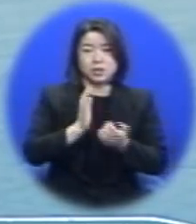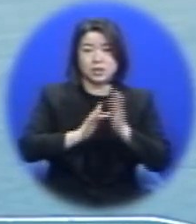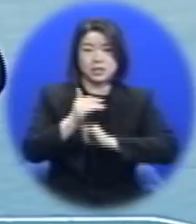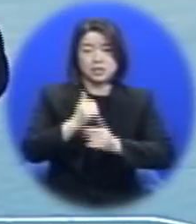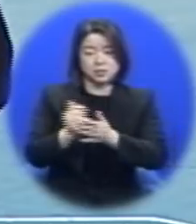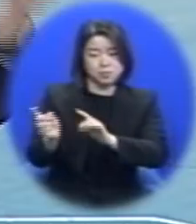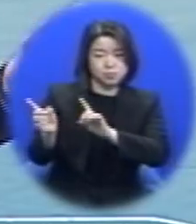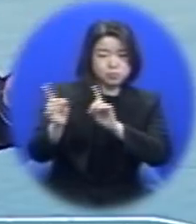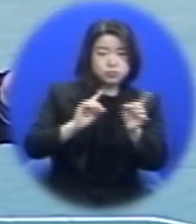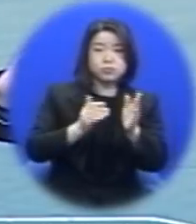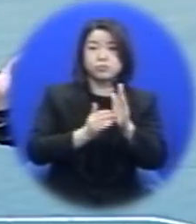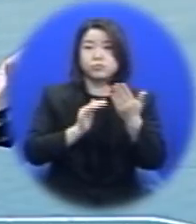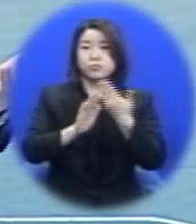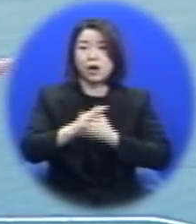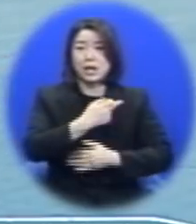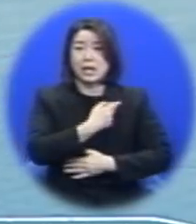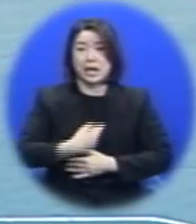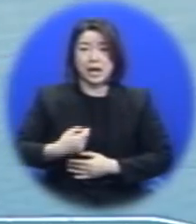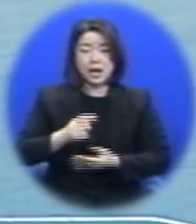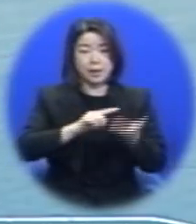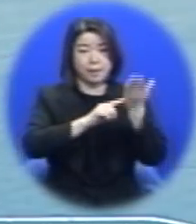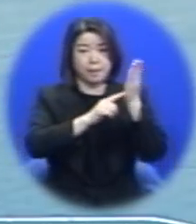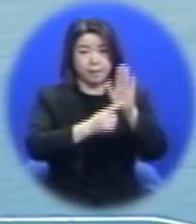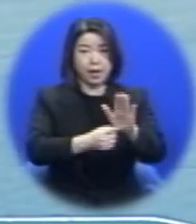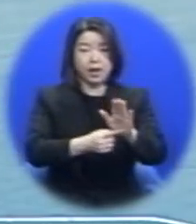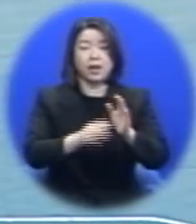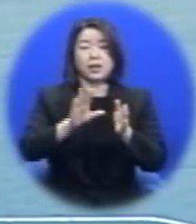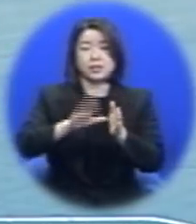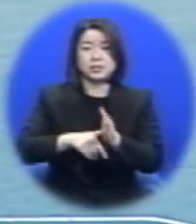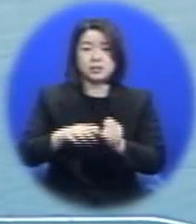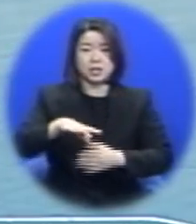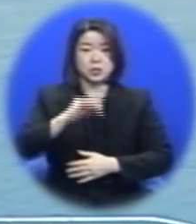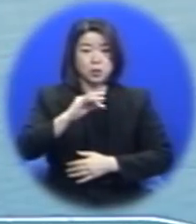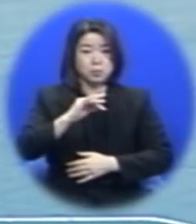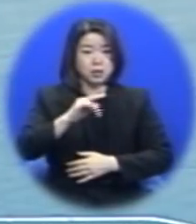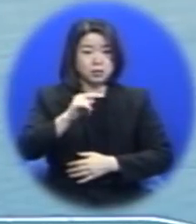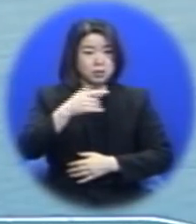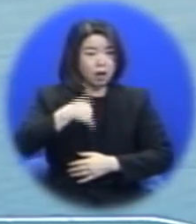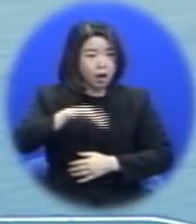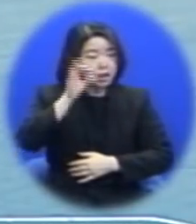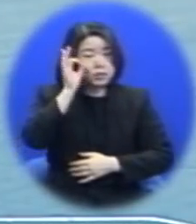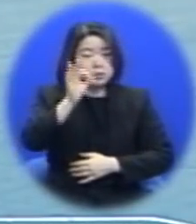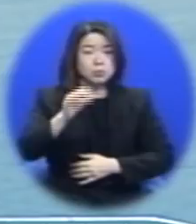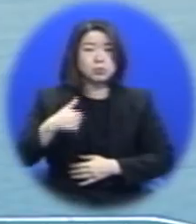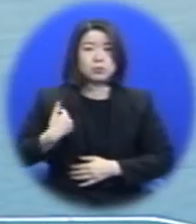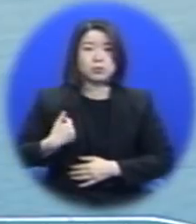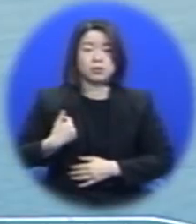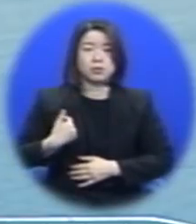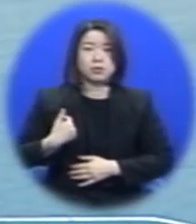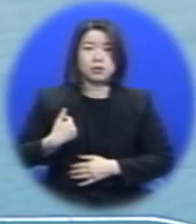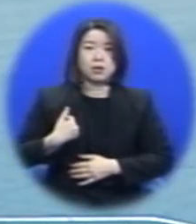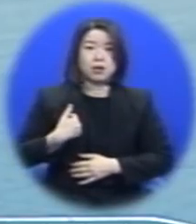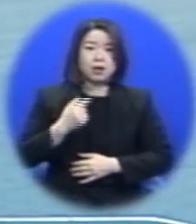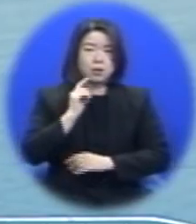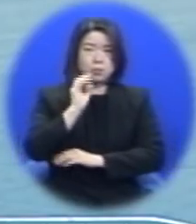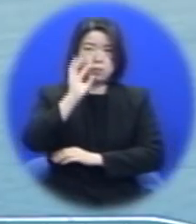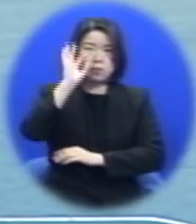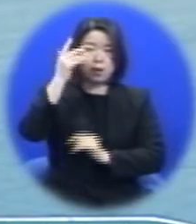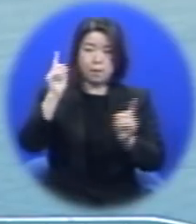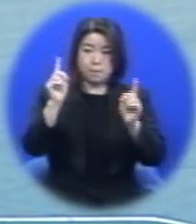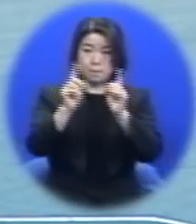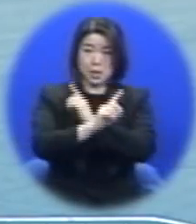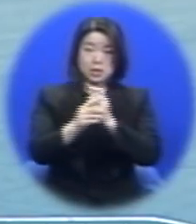다음에 제자들에게 나타나셨을 때 제자들은 처음에는 예수님을 알아보지 못했습니다. 너무 모습이 영광스럽게 바뀌었기